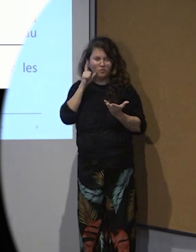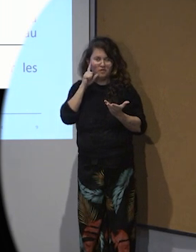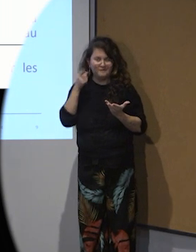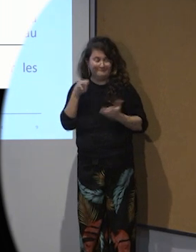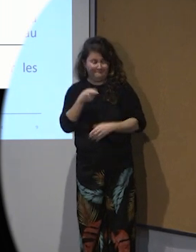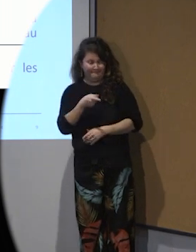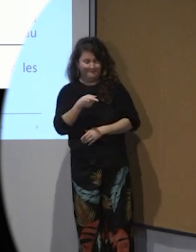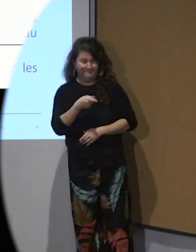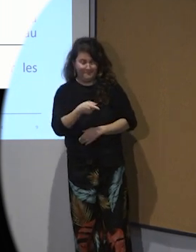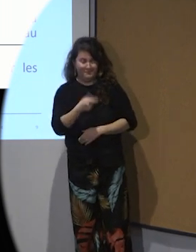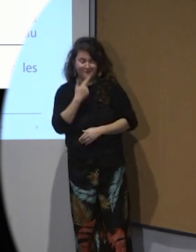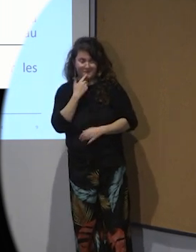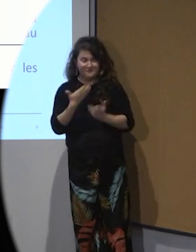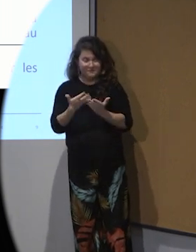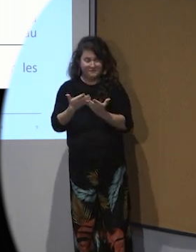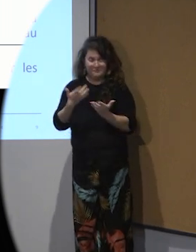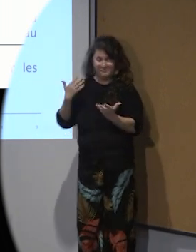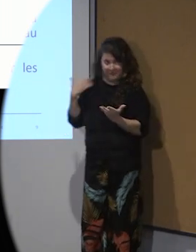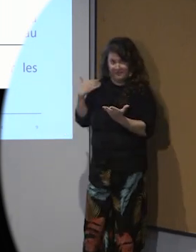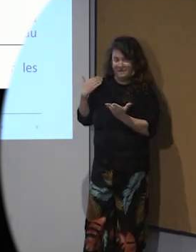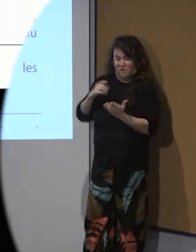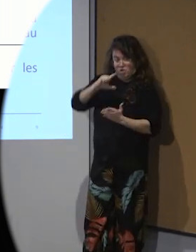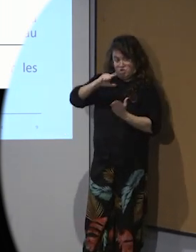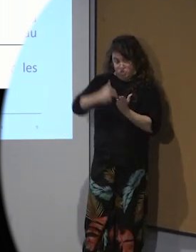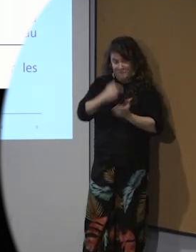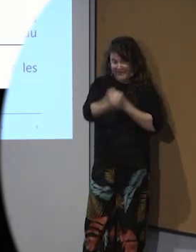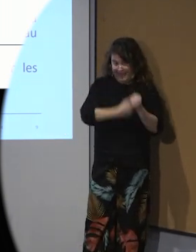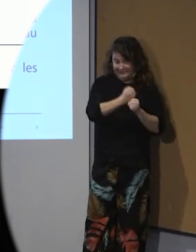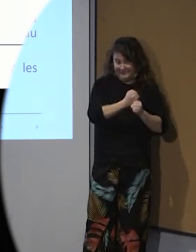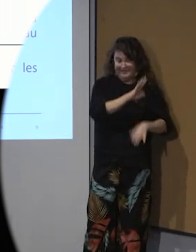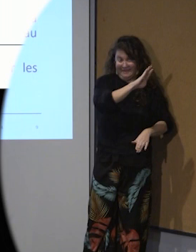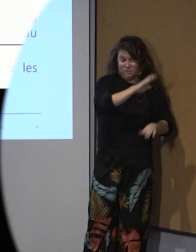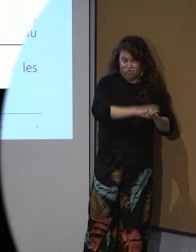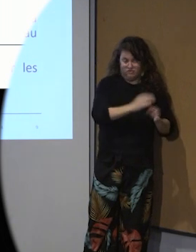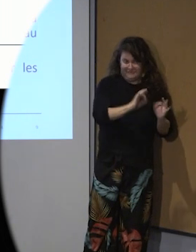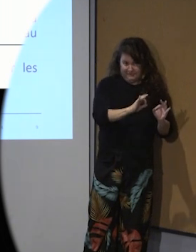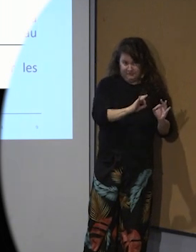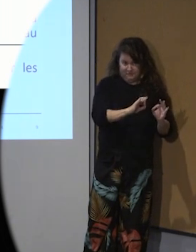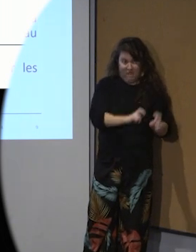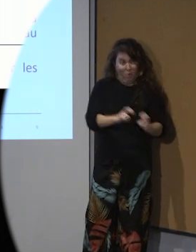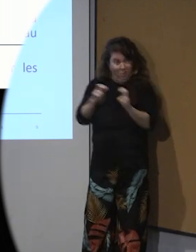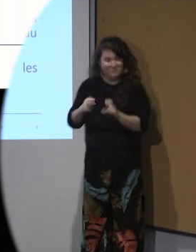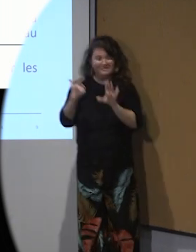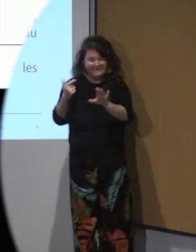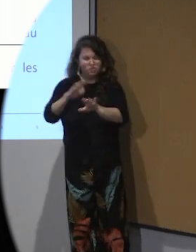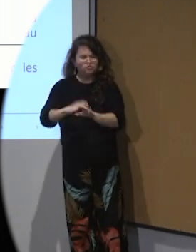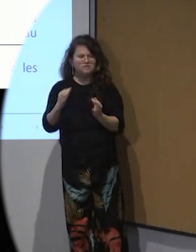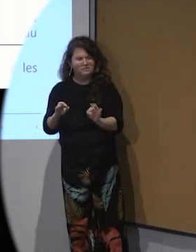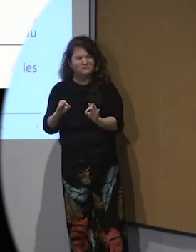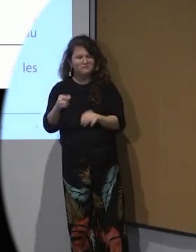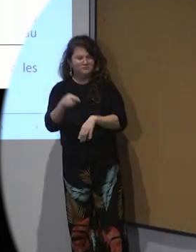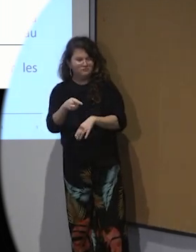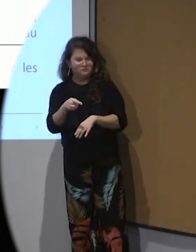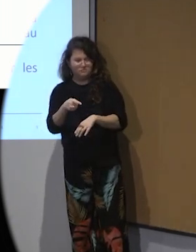représentait que 4 des 10 causes en 2000. Cela montre encore l'urgence d'une amélioration des soins de santé primaire. Les